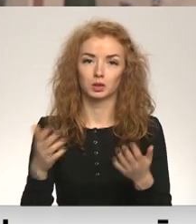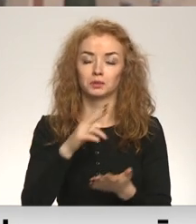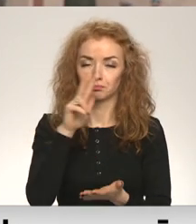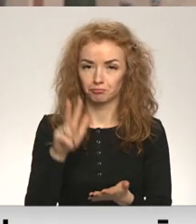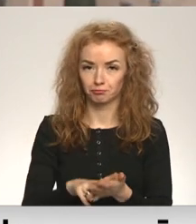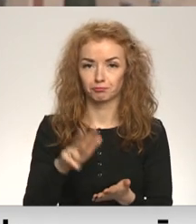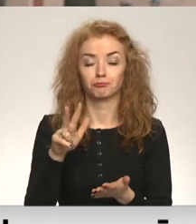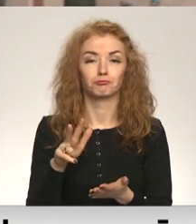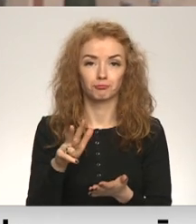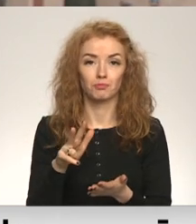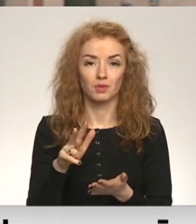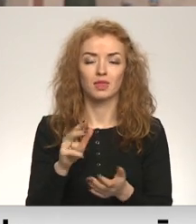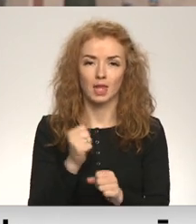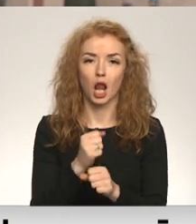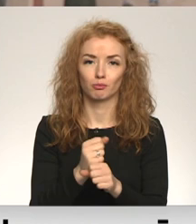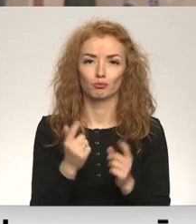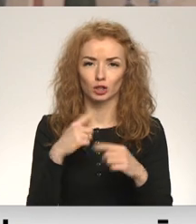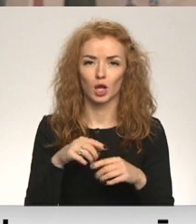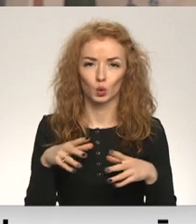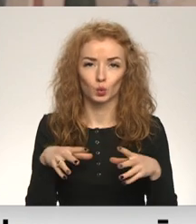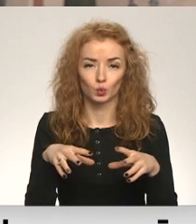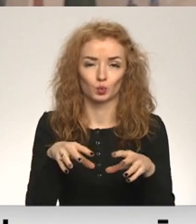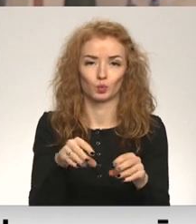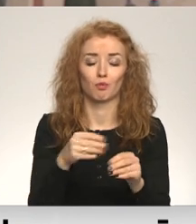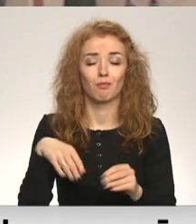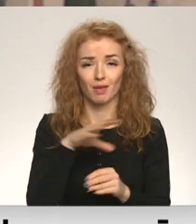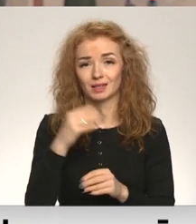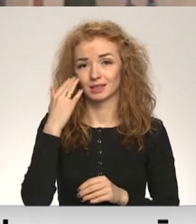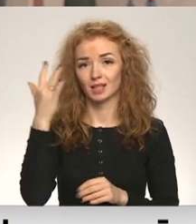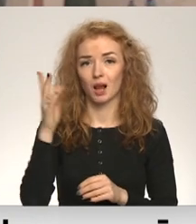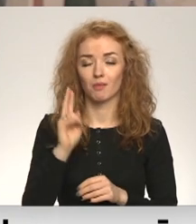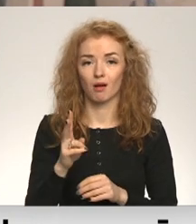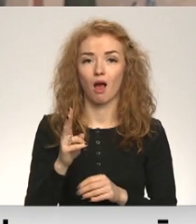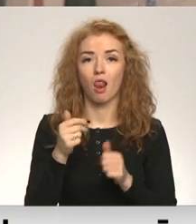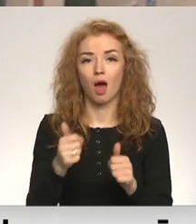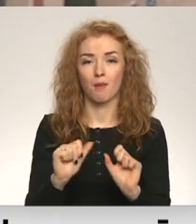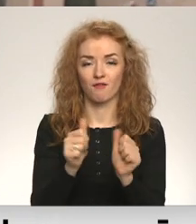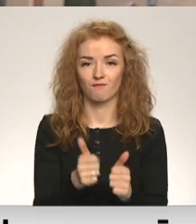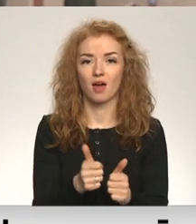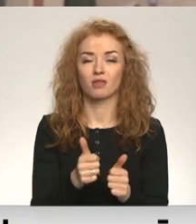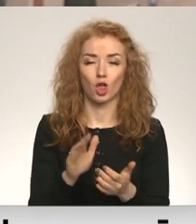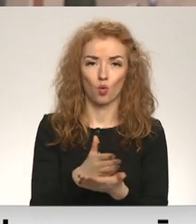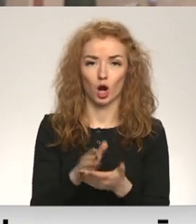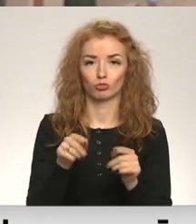pusēm un, nu, vēl darbs turpinās un tā kā mēs tiešām ceram, ka mēs labā veidā tiksim caur šim sarežģītajam jautājumam.